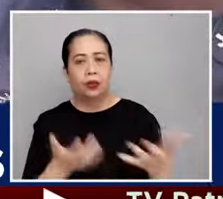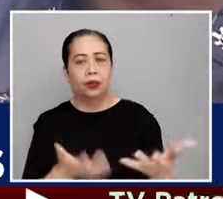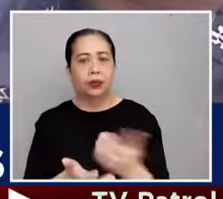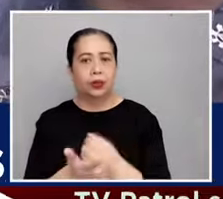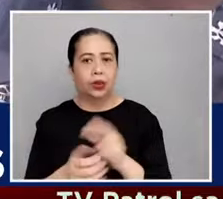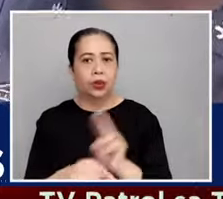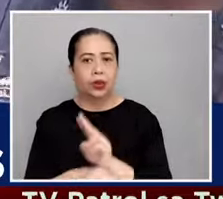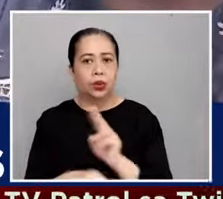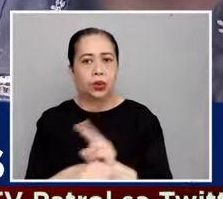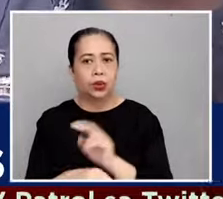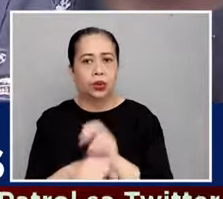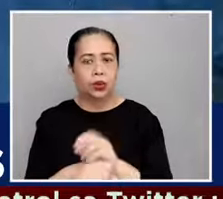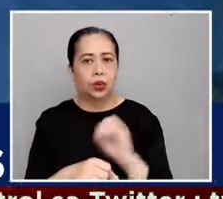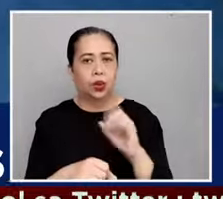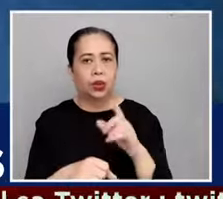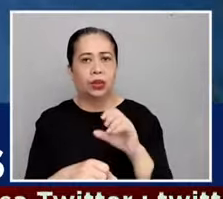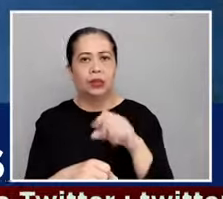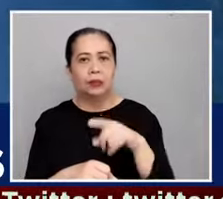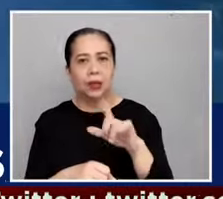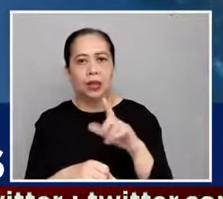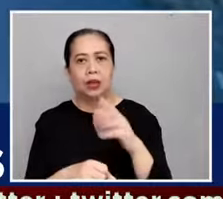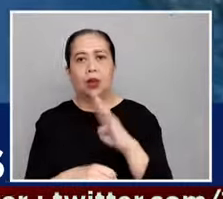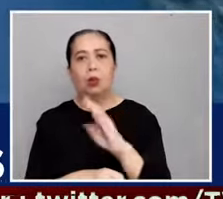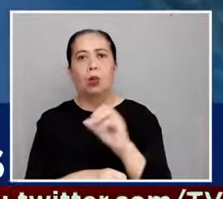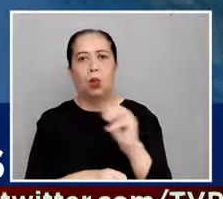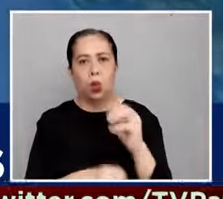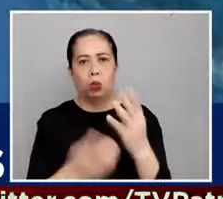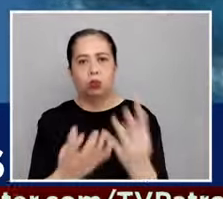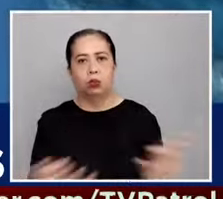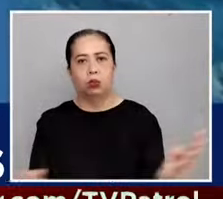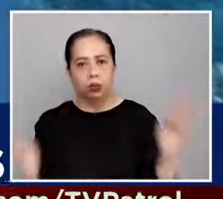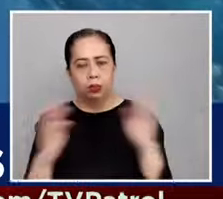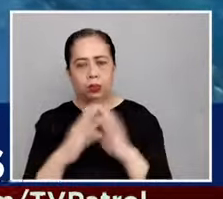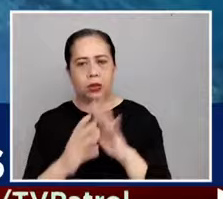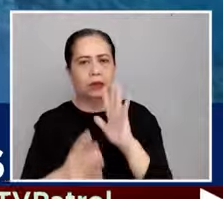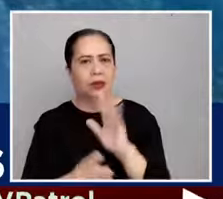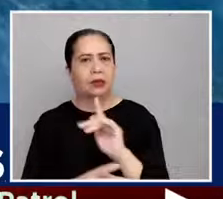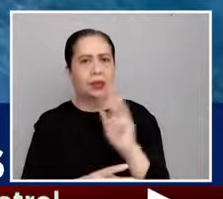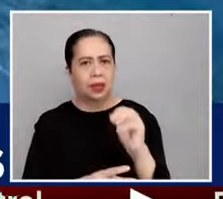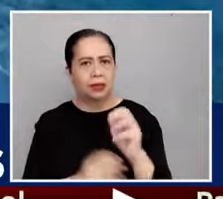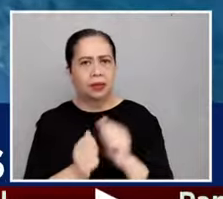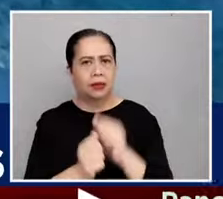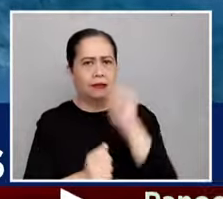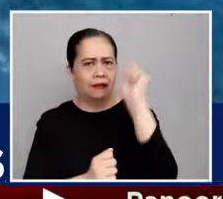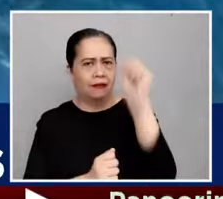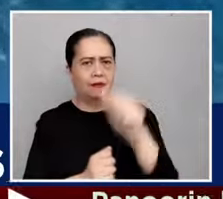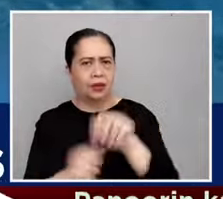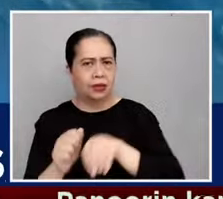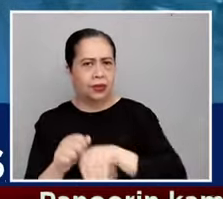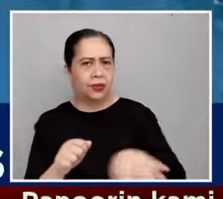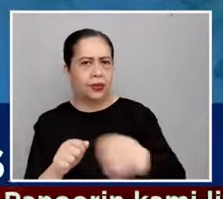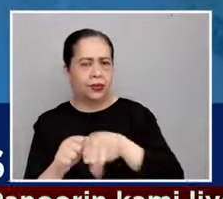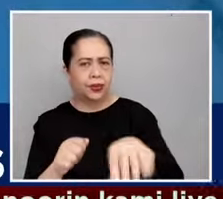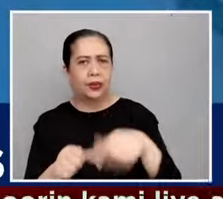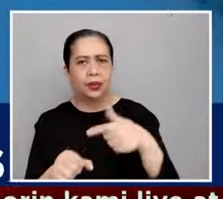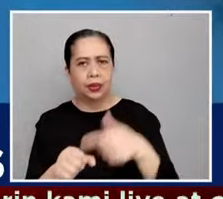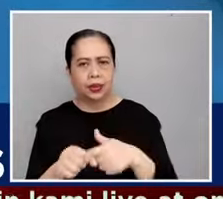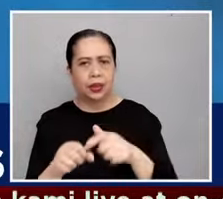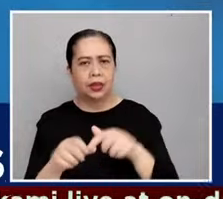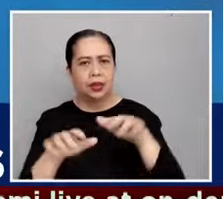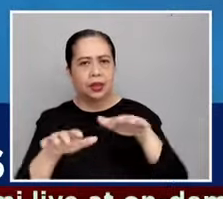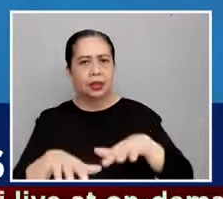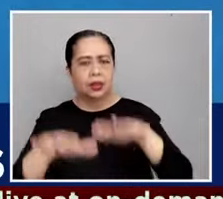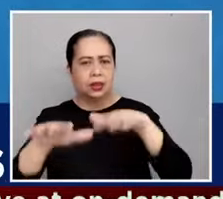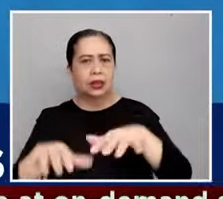ang oil spill boom. Umaabot na sa halos 5 kilometro ang haba ng tumatagas na langis na nakalutang sa